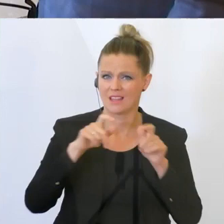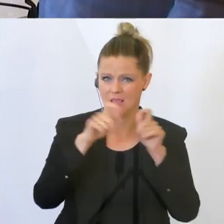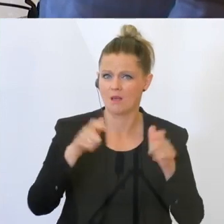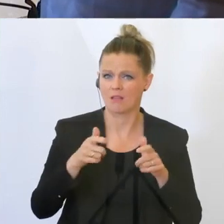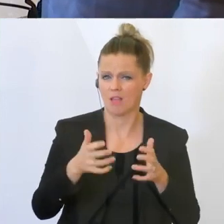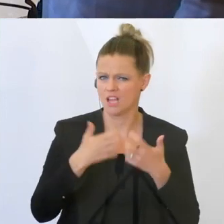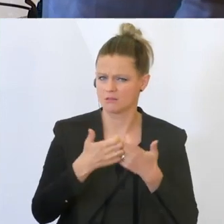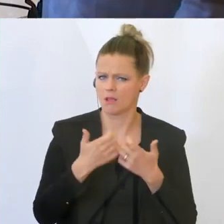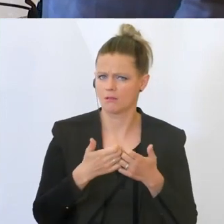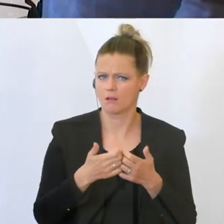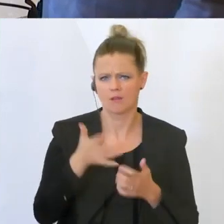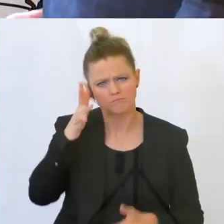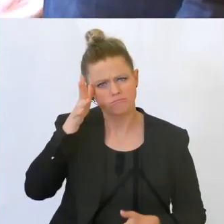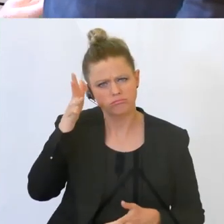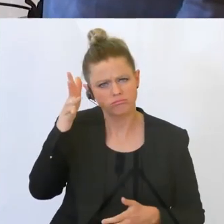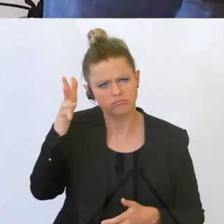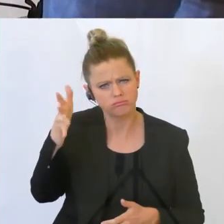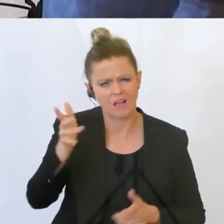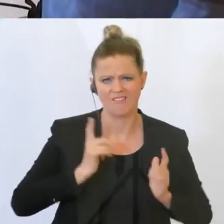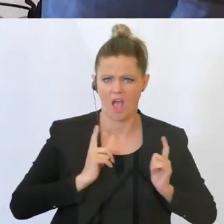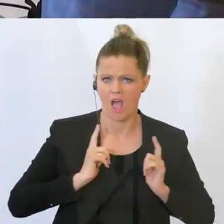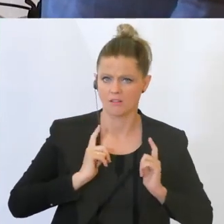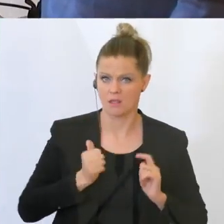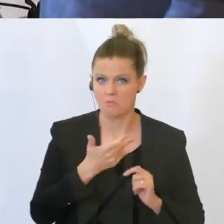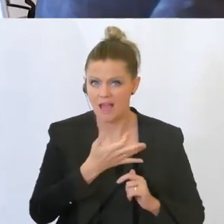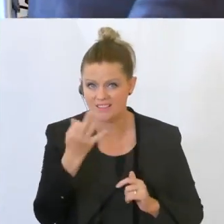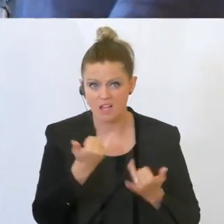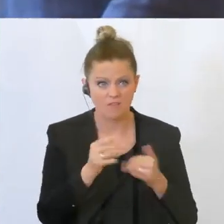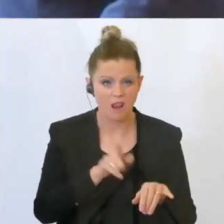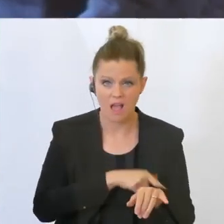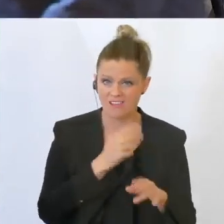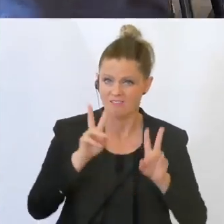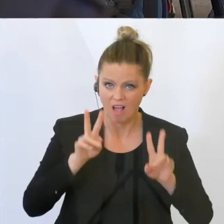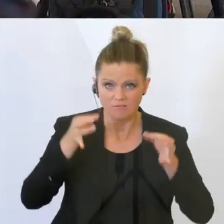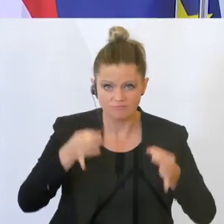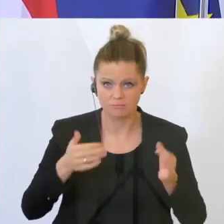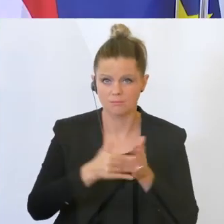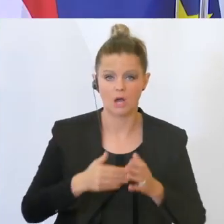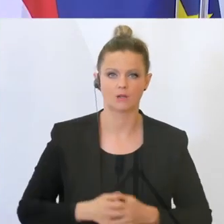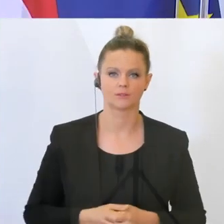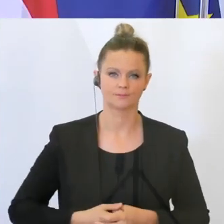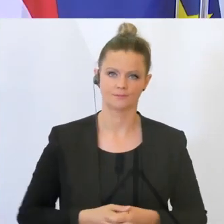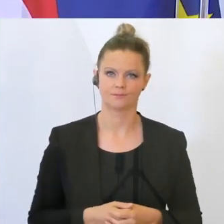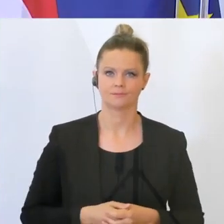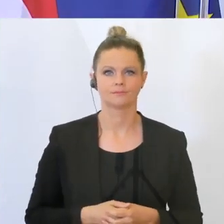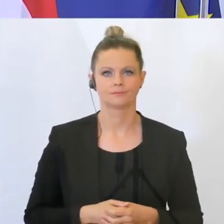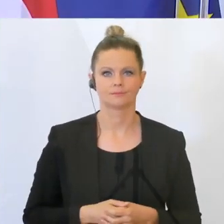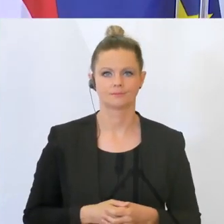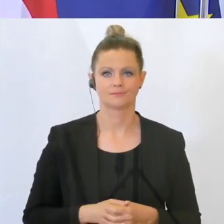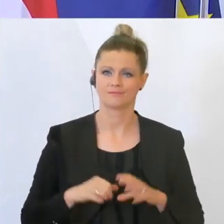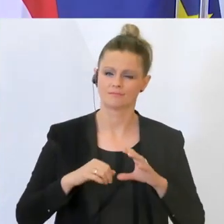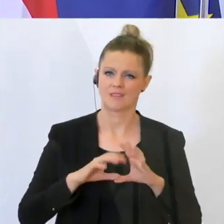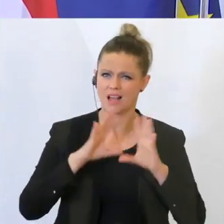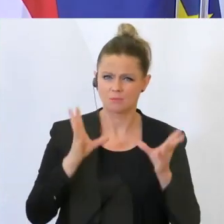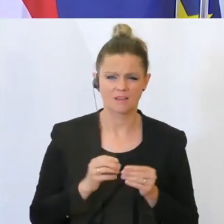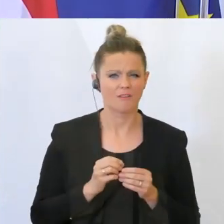da Geld geben? Was sind einige Tage? Wie lange wird es da dauern? Also grundsätzlich ist es so, dass schon